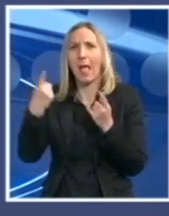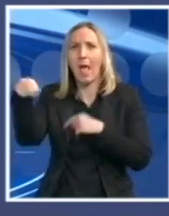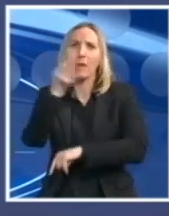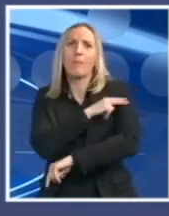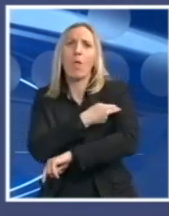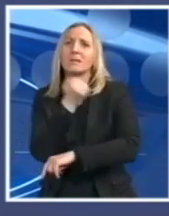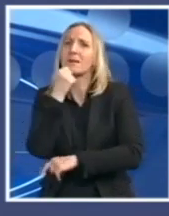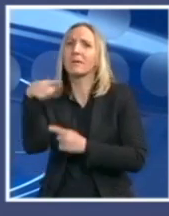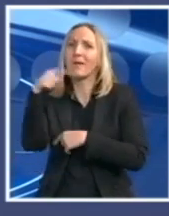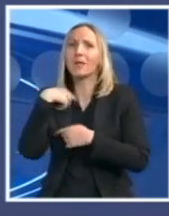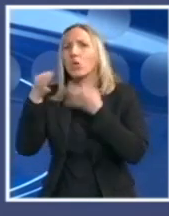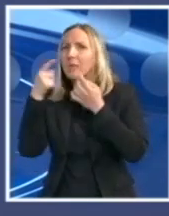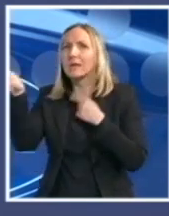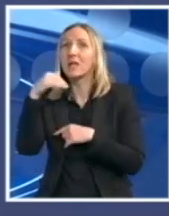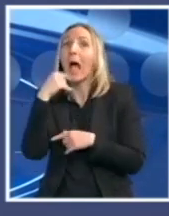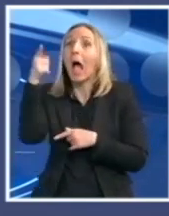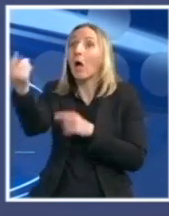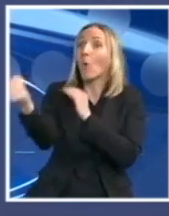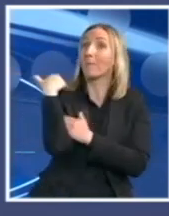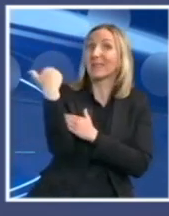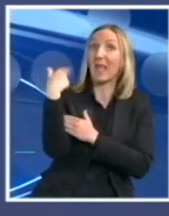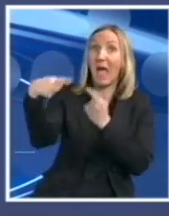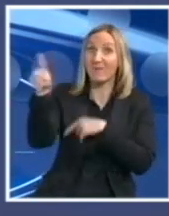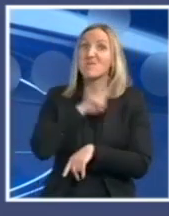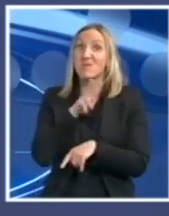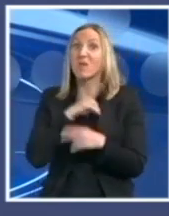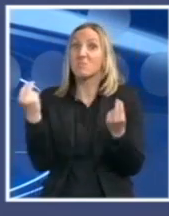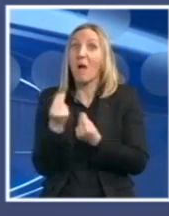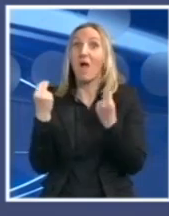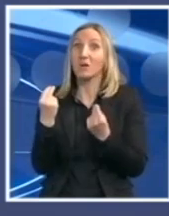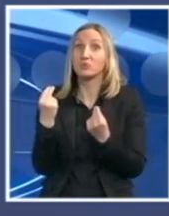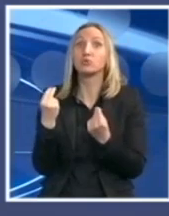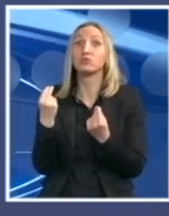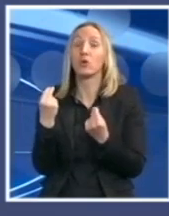određenu situaciju i prijave. Ako je prijave i